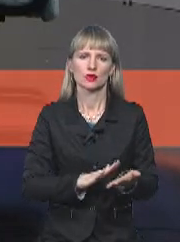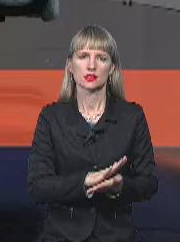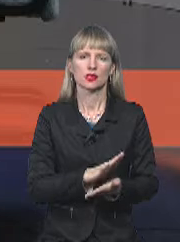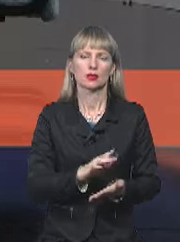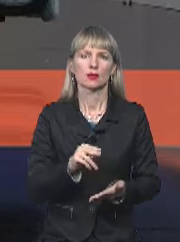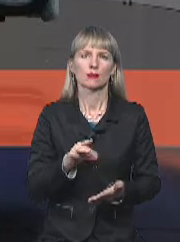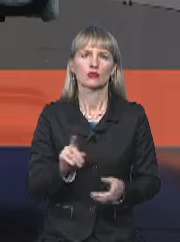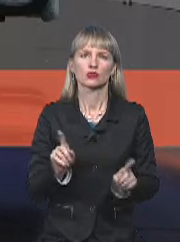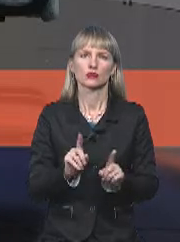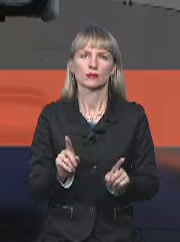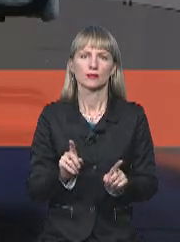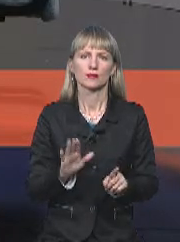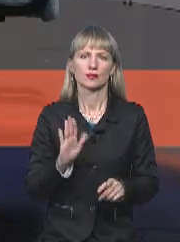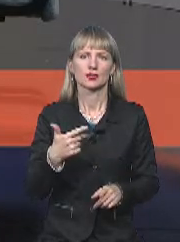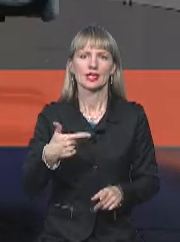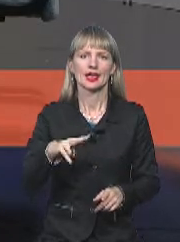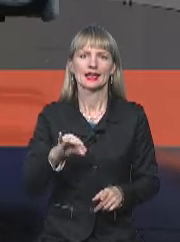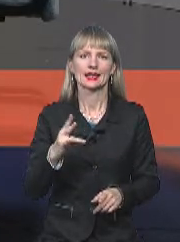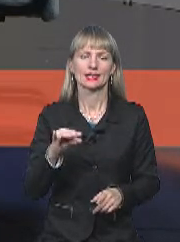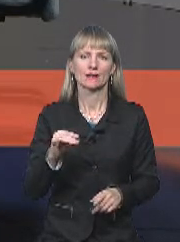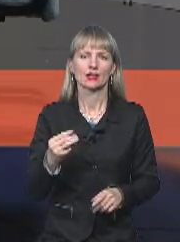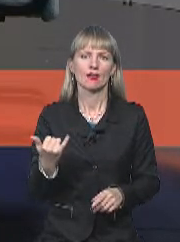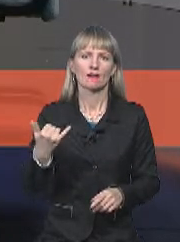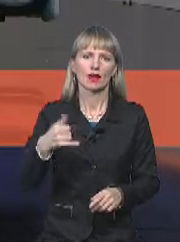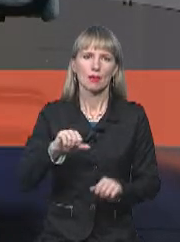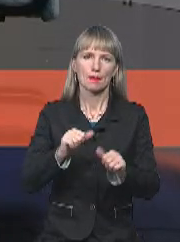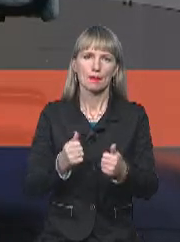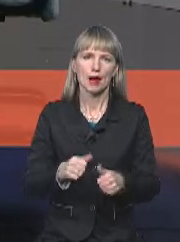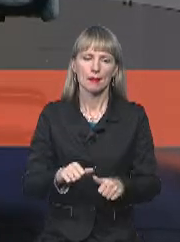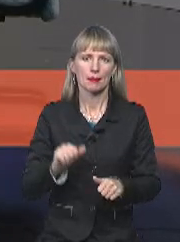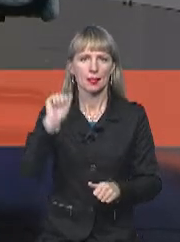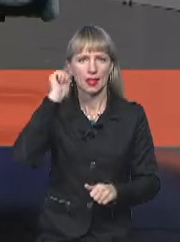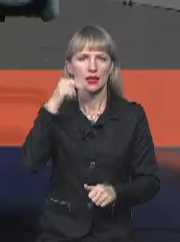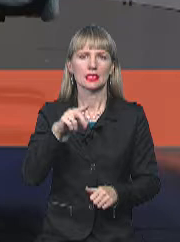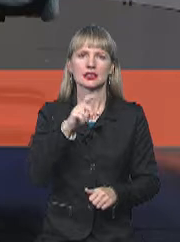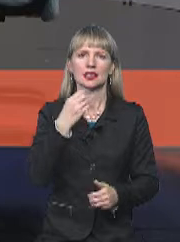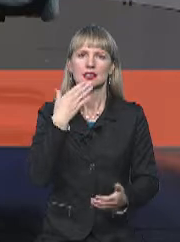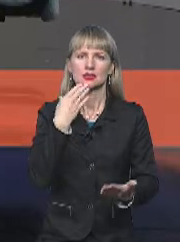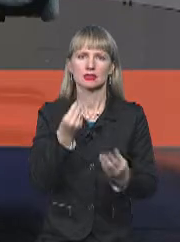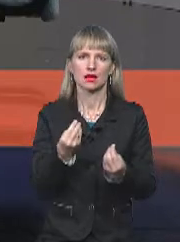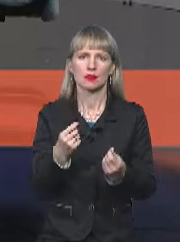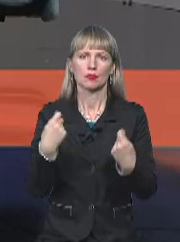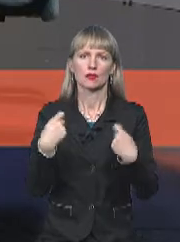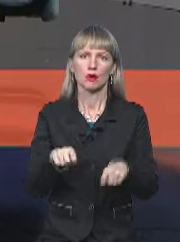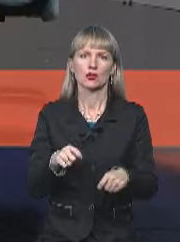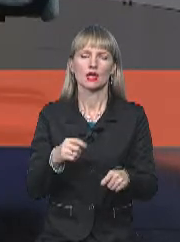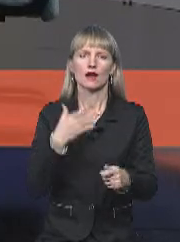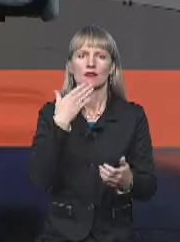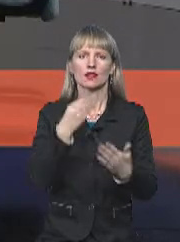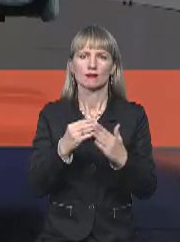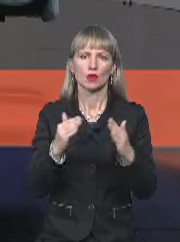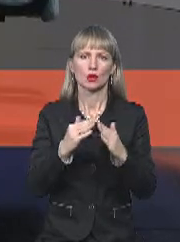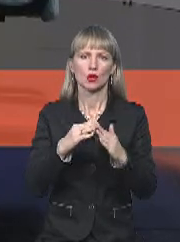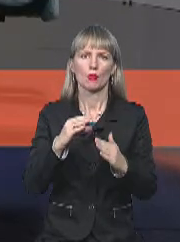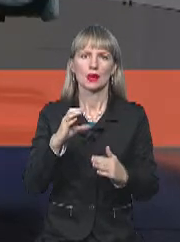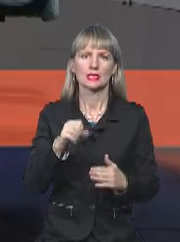що в глині він виливав пам'ятник за свої гроші, продав там будиночок садовий і,